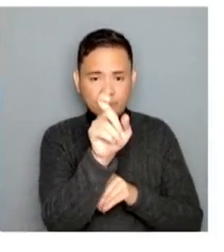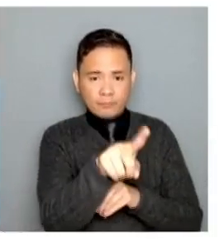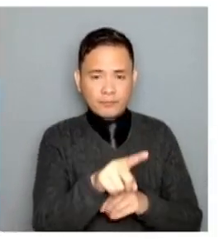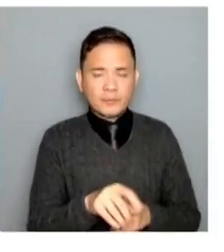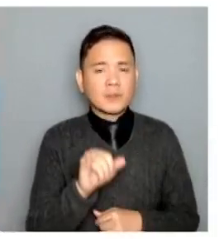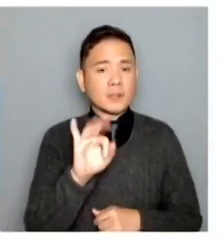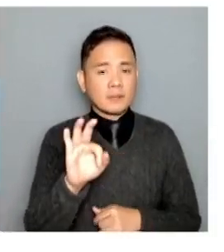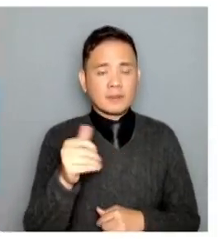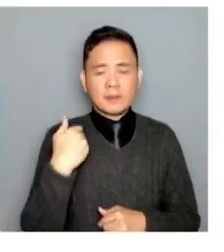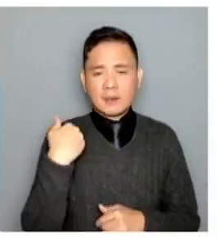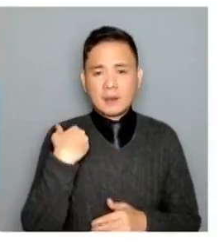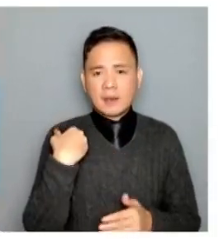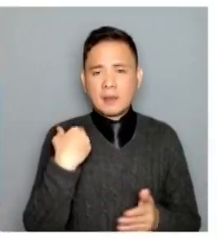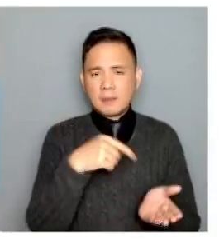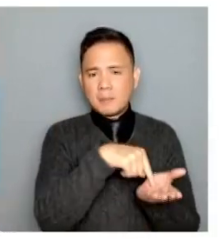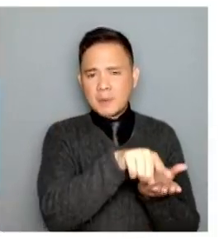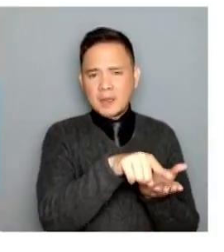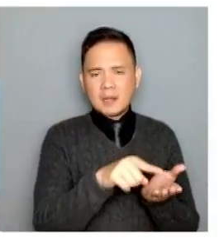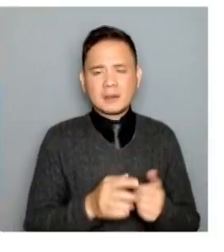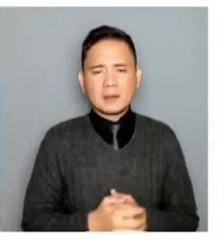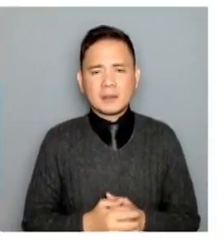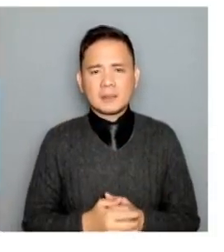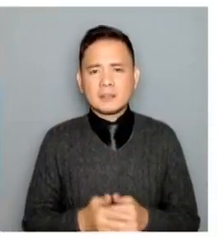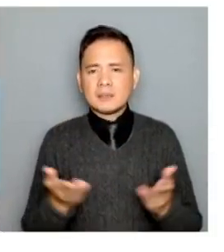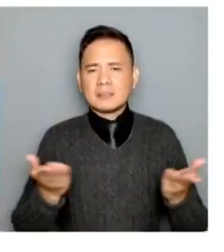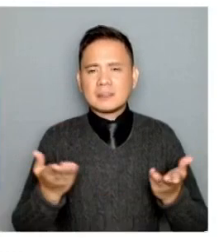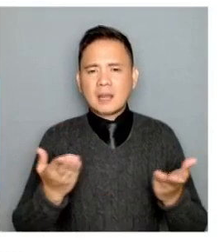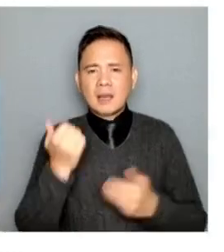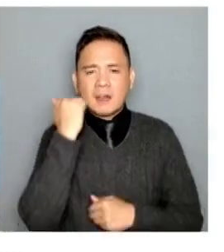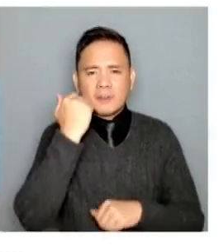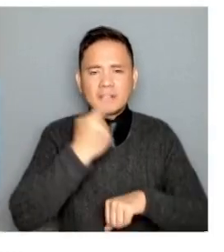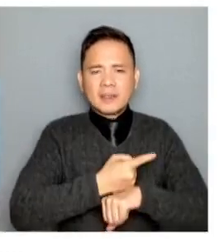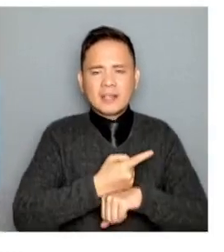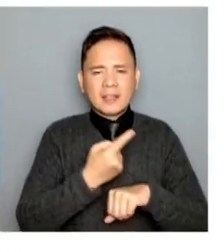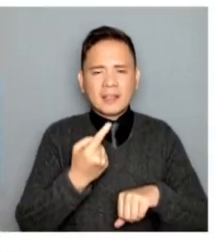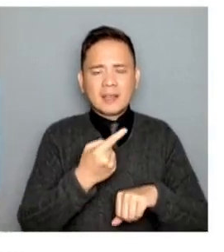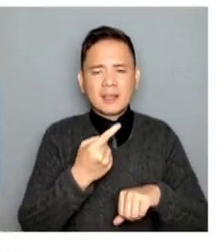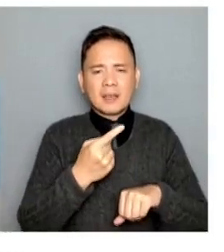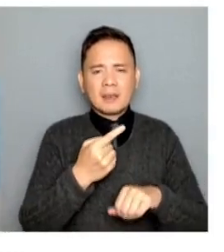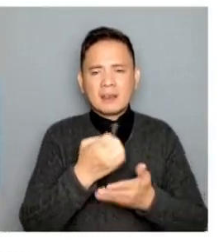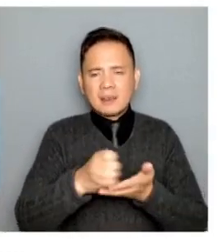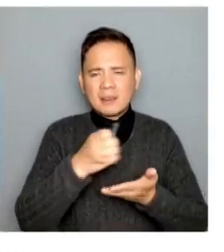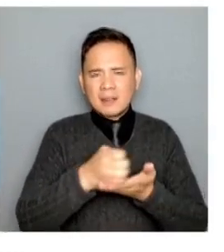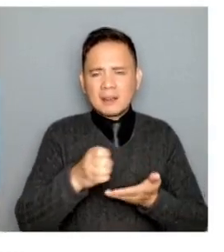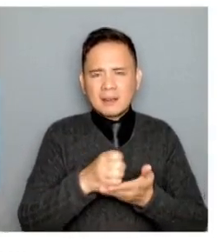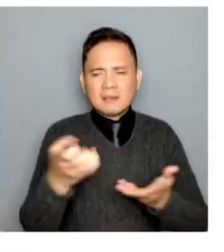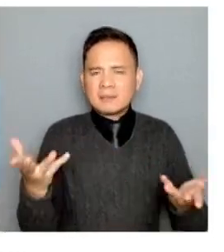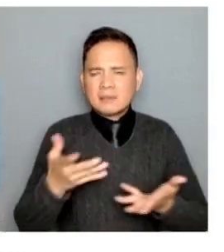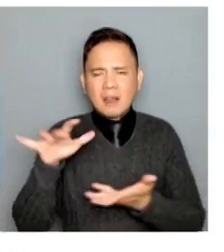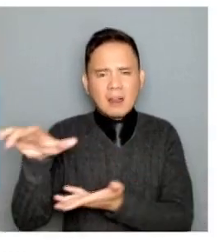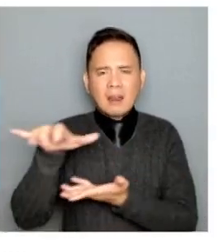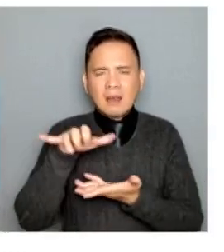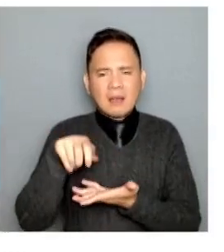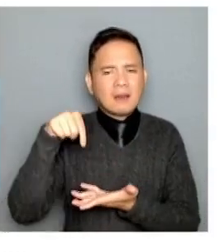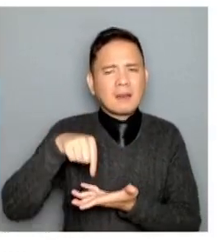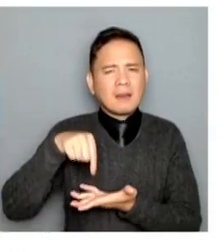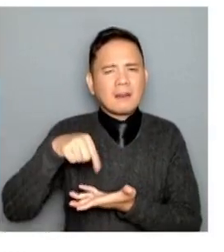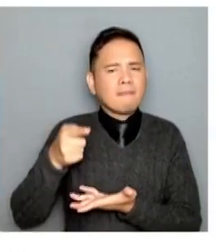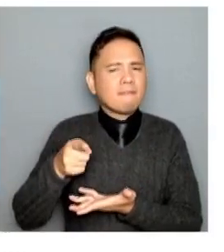nababayaran, saan po kumukuha ng pangtustos, no, sa pang-araw-araw na gastusin ang mga residente po